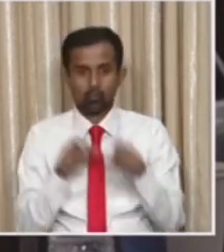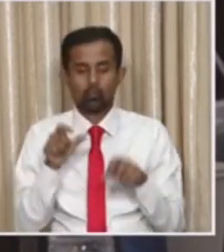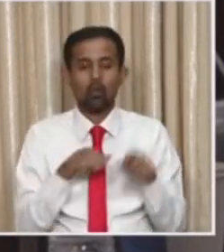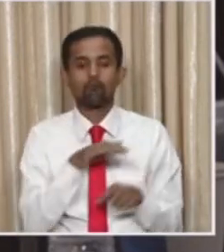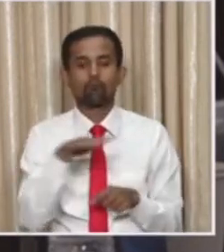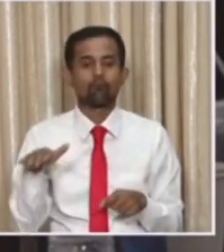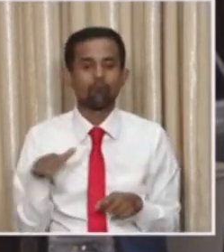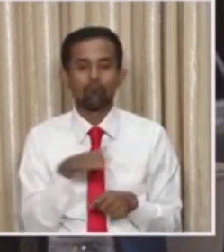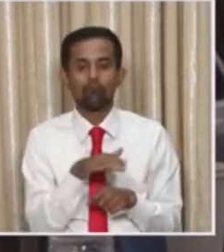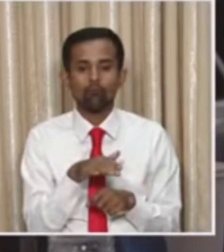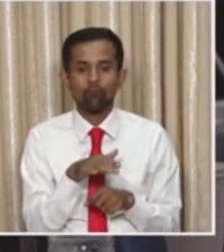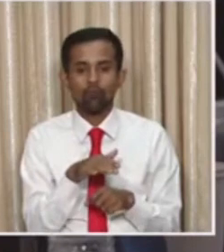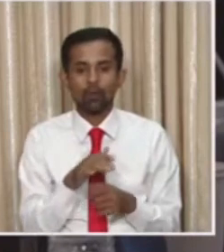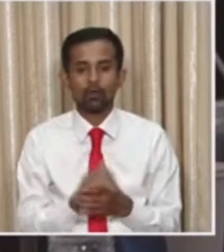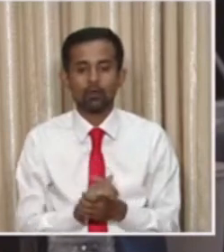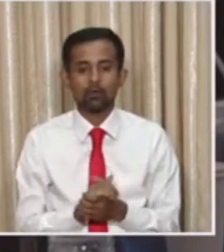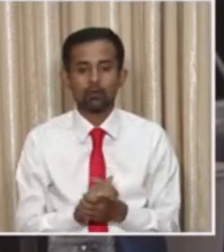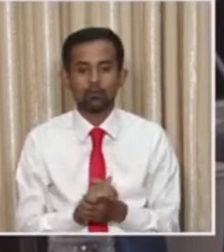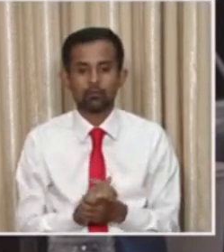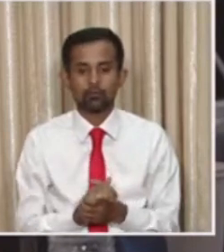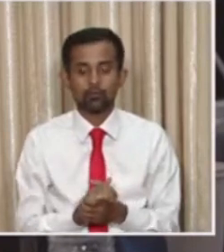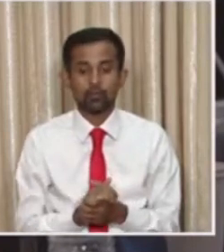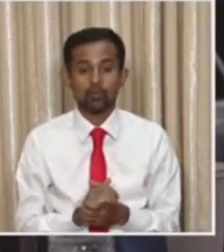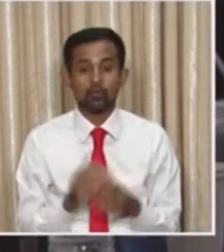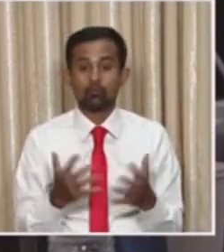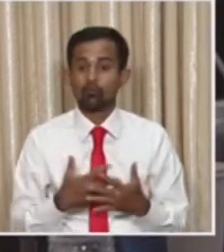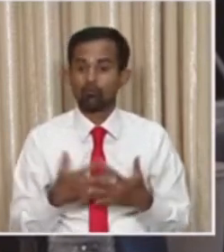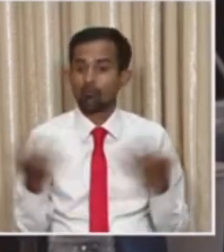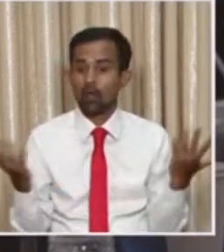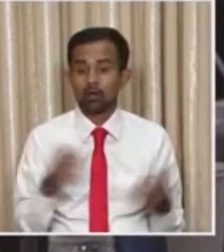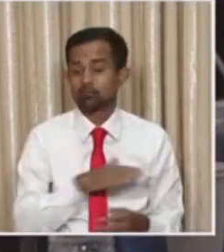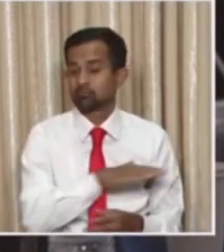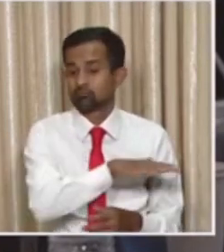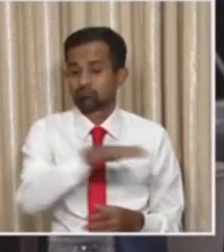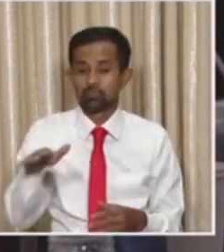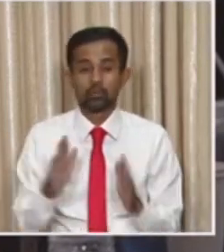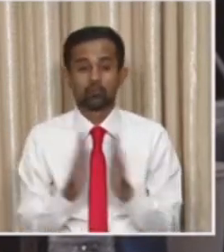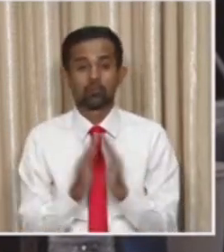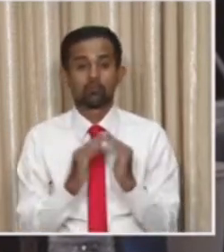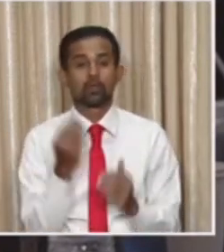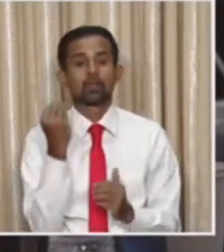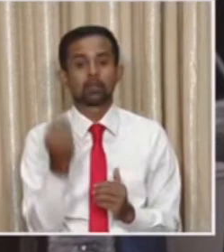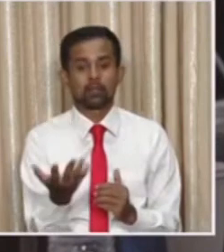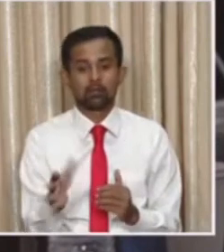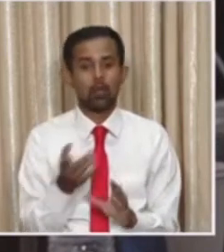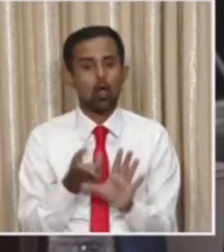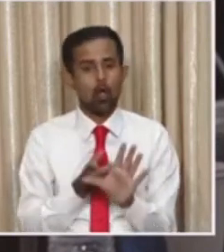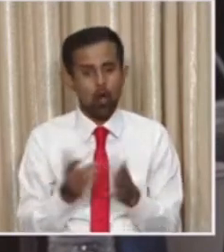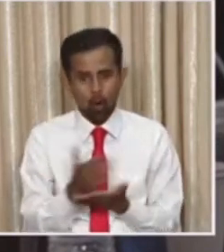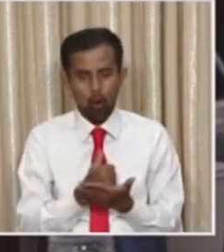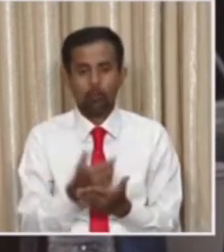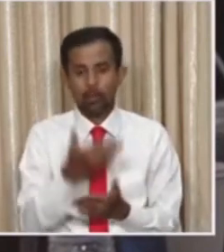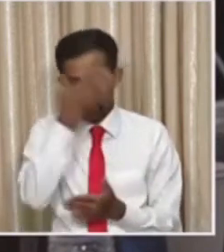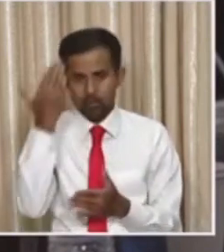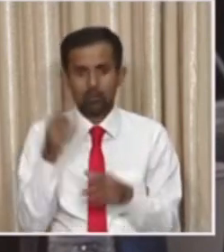3000-க்கும் மேற்பட்ட ஏக்கர் காணிகள் அந்த விகாரைக்காக வழங்கப்பட்டிருக்கிறது. அந்த காணிகள் அனைத்தும் தமிழர்களுக்கு சொந்தமானது. அந்த காணிகள் அனைத்தும்